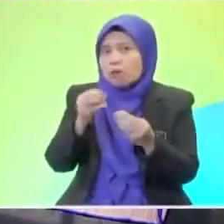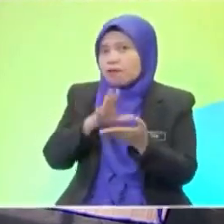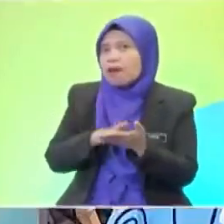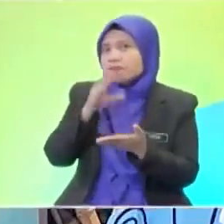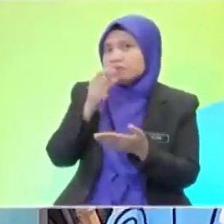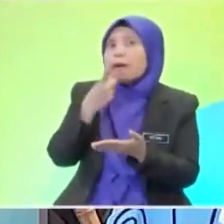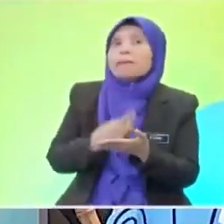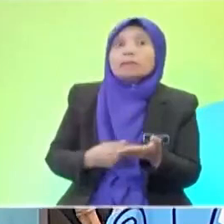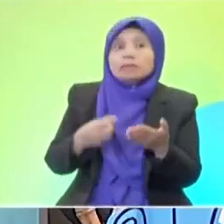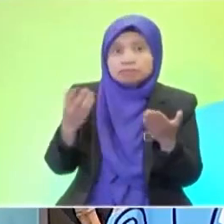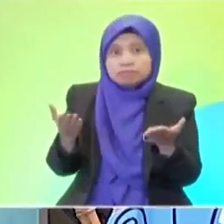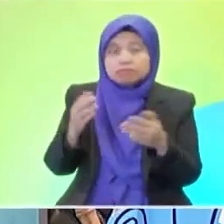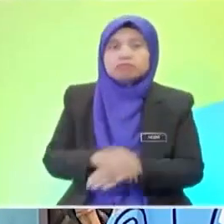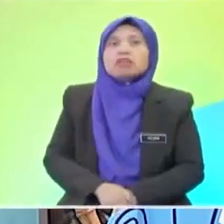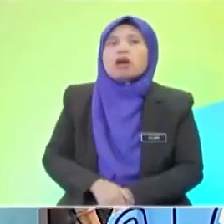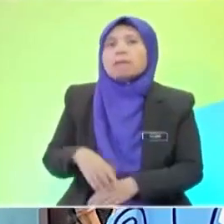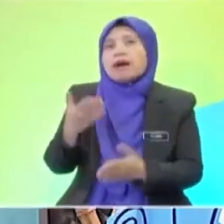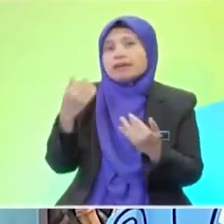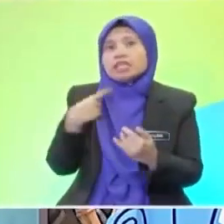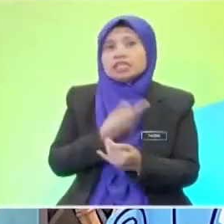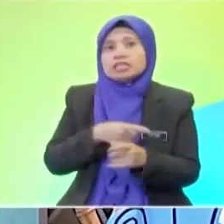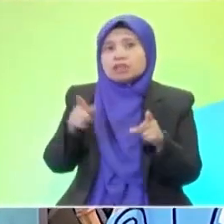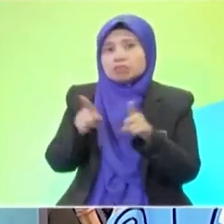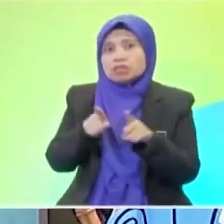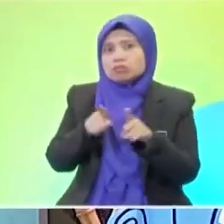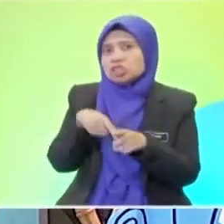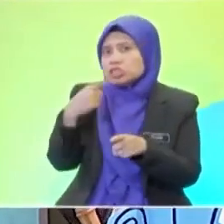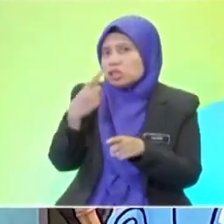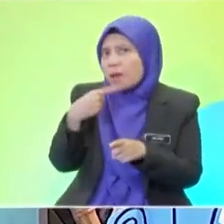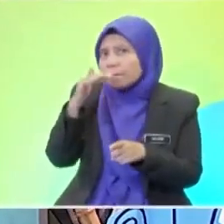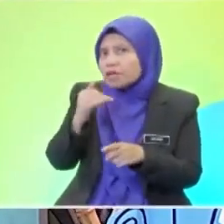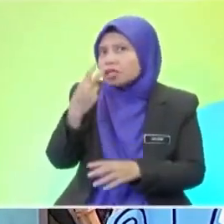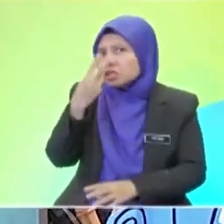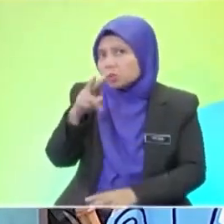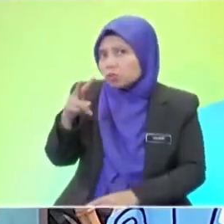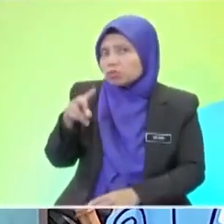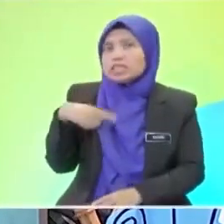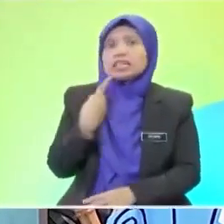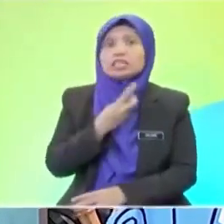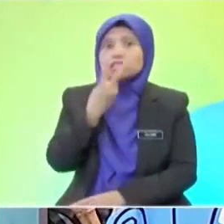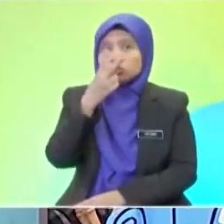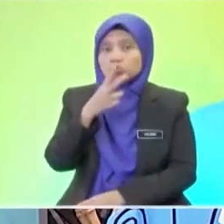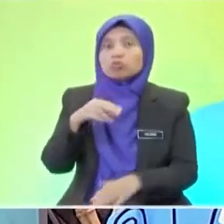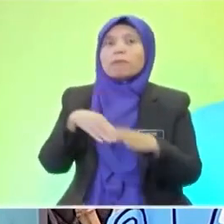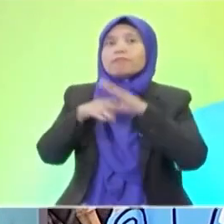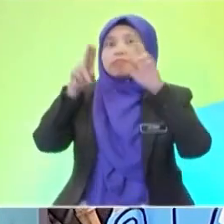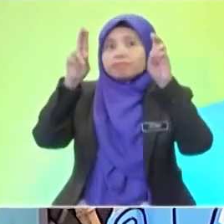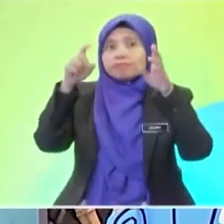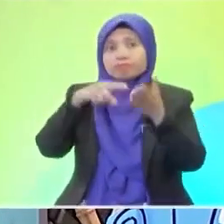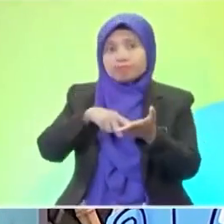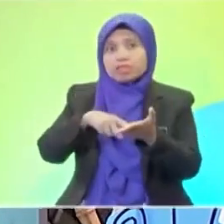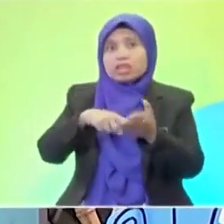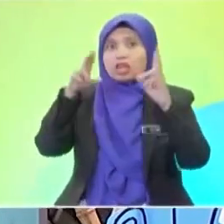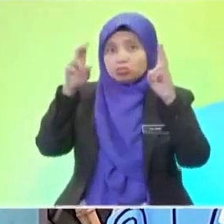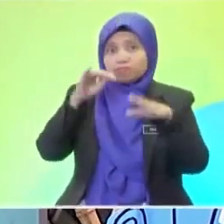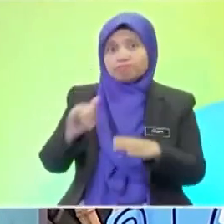apa yang kita belajar Marilah sama-sama Siapa yang menonton di mana Juanda berada kita lihat dalam Semen ini tajuknya